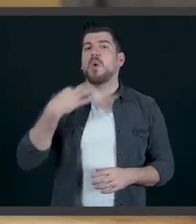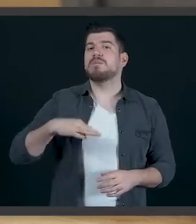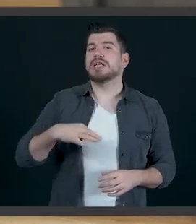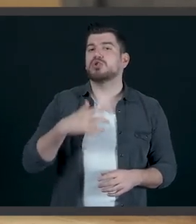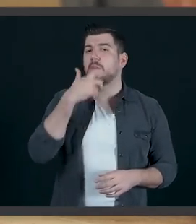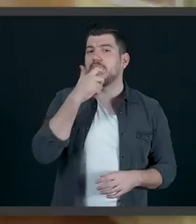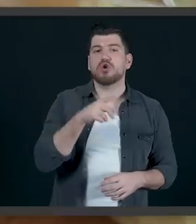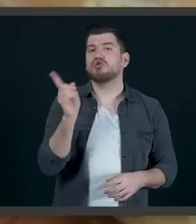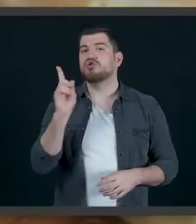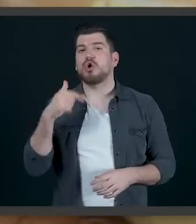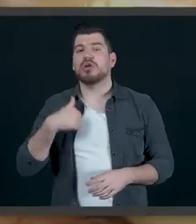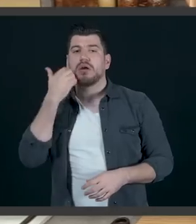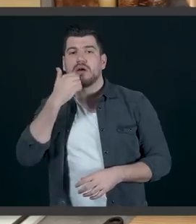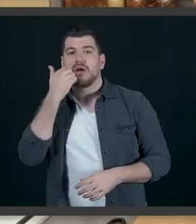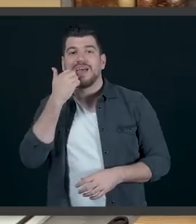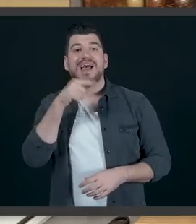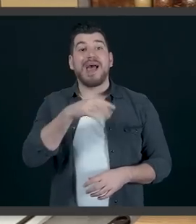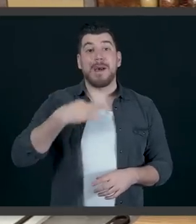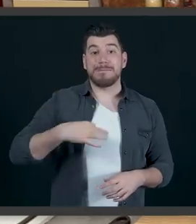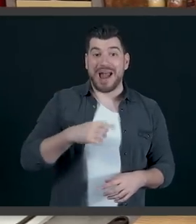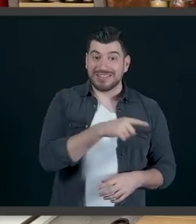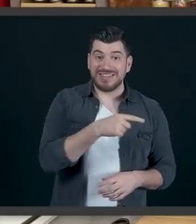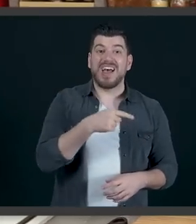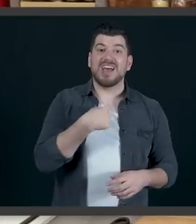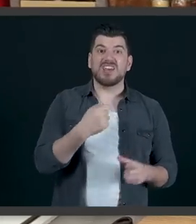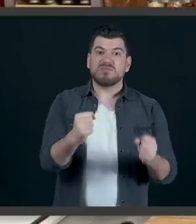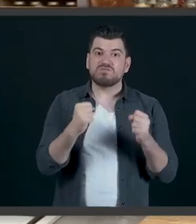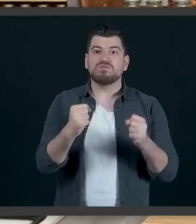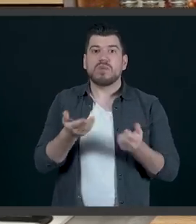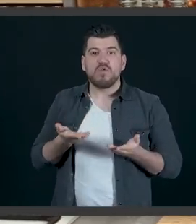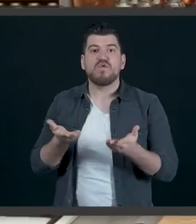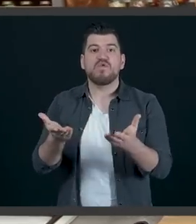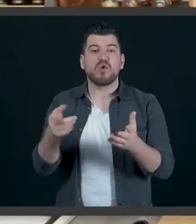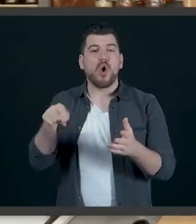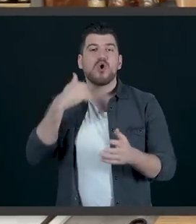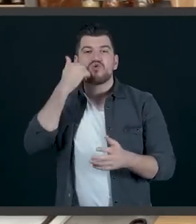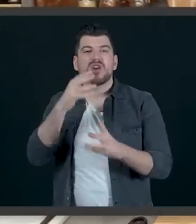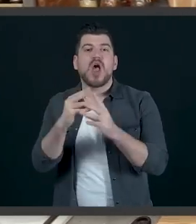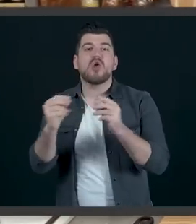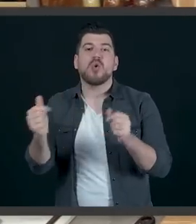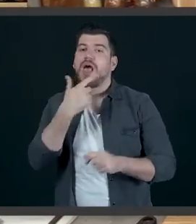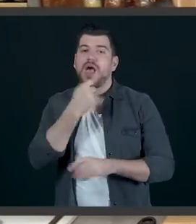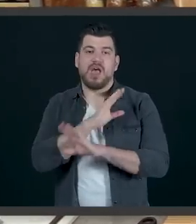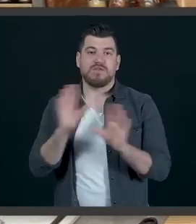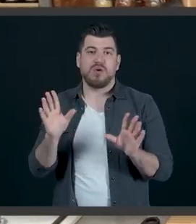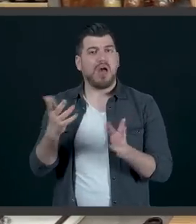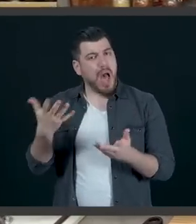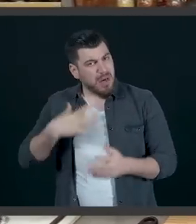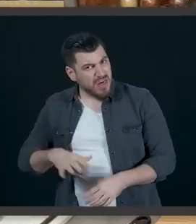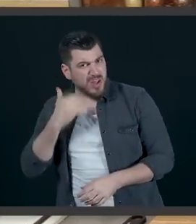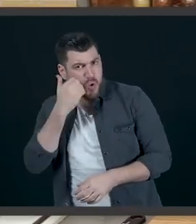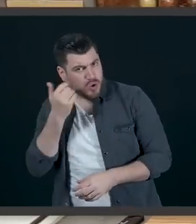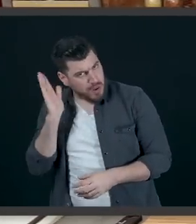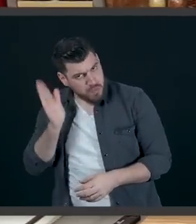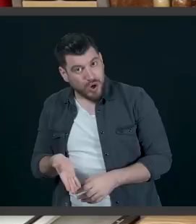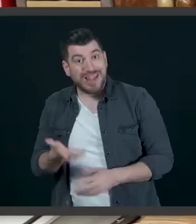δεν βάζω κόκκινα. Βάζουμε πράσινα μήλα γιατί τα πράσινα μήλα είναι πιο ανθεκτικά μέσα στο φούρνο. Αν βάλουμε κόκκινα θα λιώσουν. Μπορείτε, αν θέλετε να κάνετε μίξη, μπορείτε να βάλετε και κόκκινα.